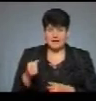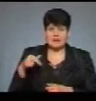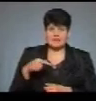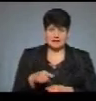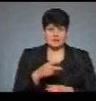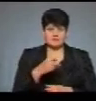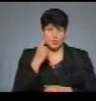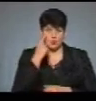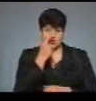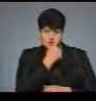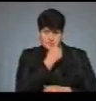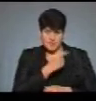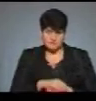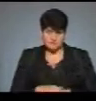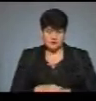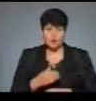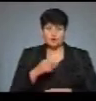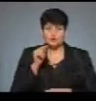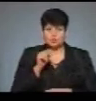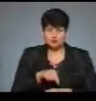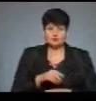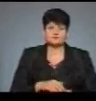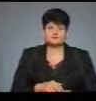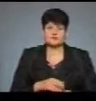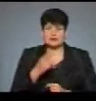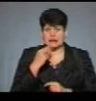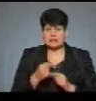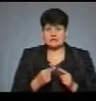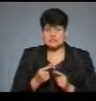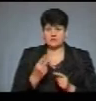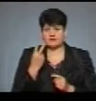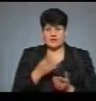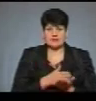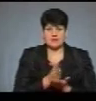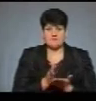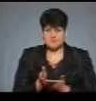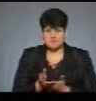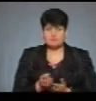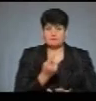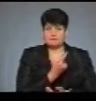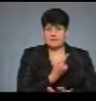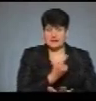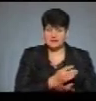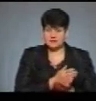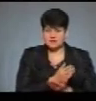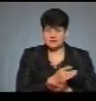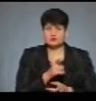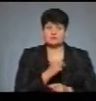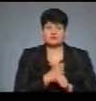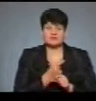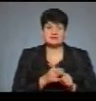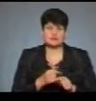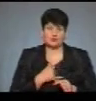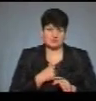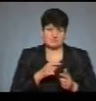очима. Тому традиційно ми рухаємося в двох напрямках. Перше, для того, щоб ці всі ідеї втілювати у нас в місті,